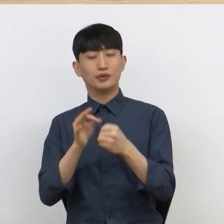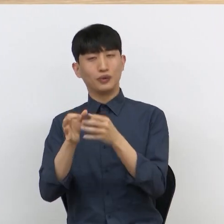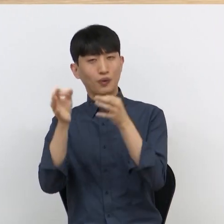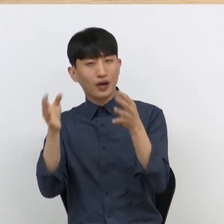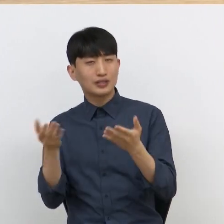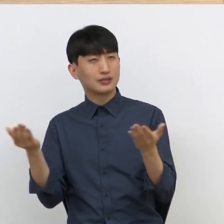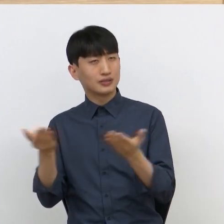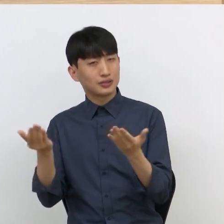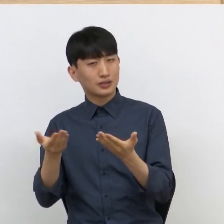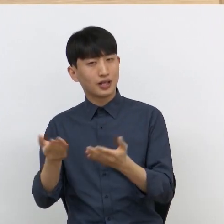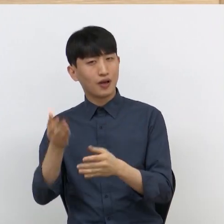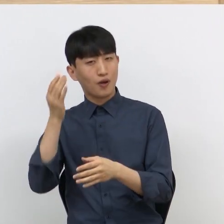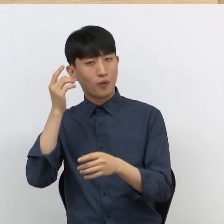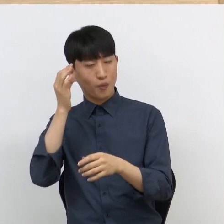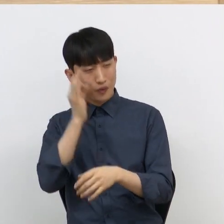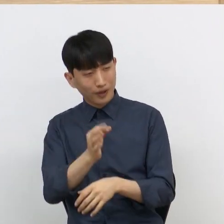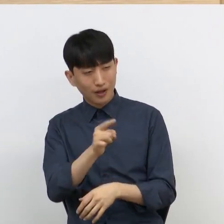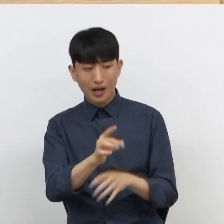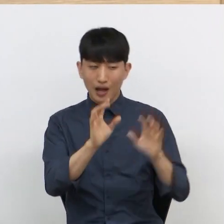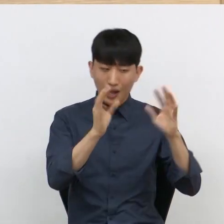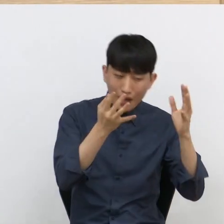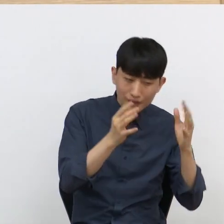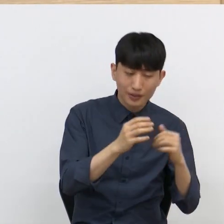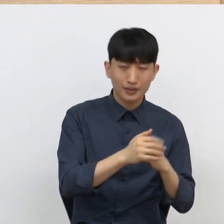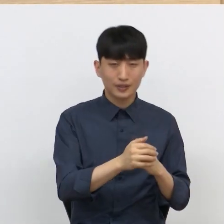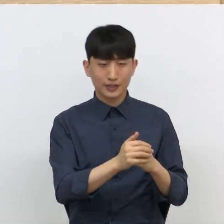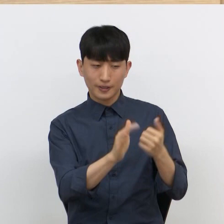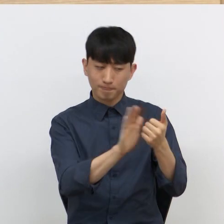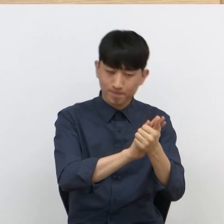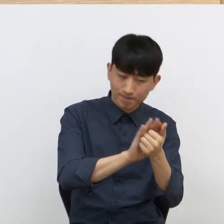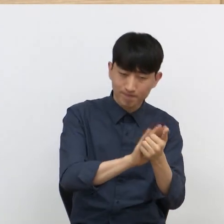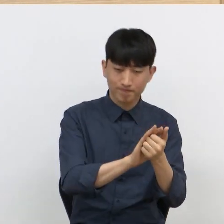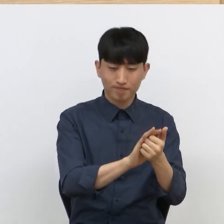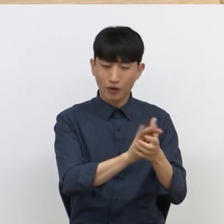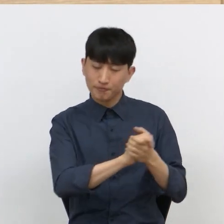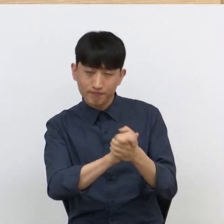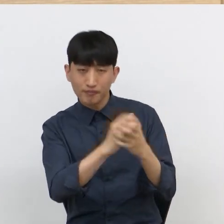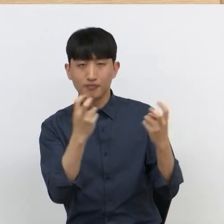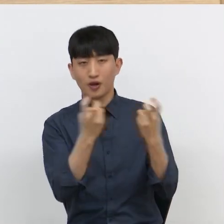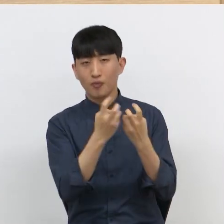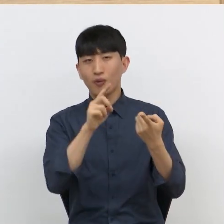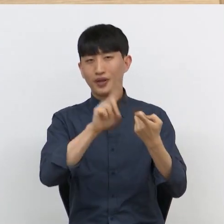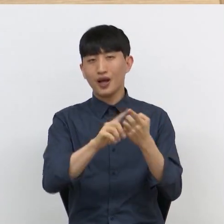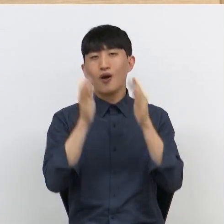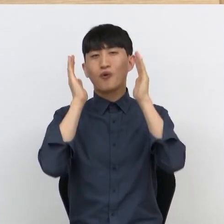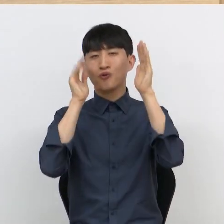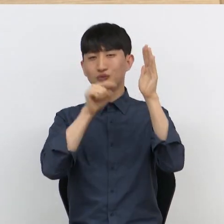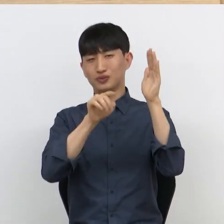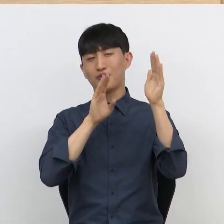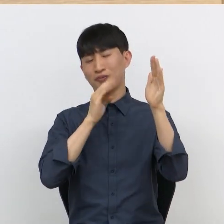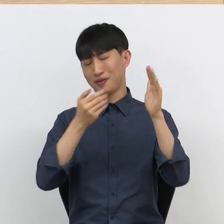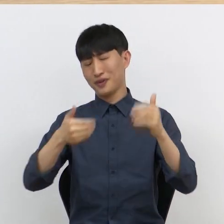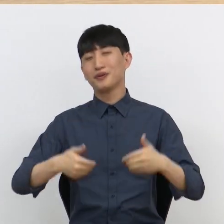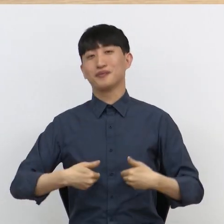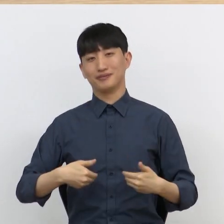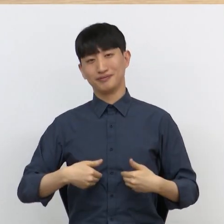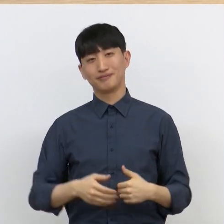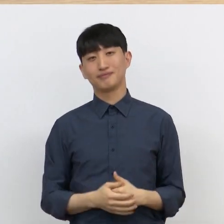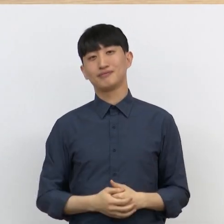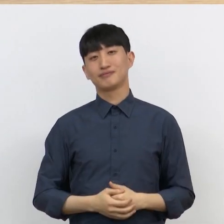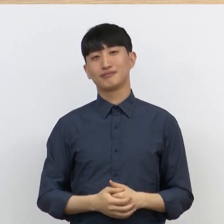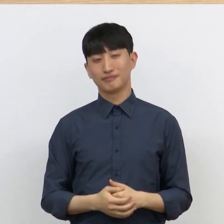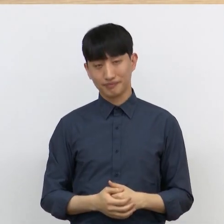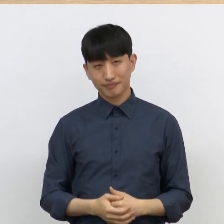정말 아동을 어떻게 다뤄야 되는지에 대한 공부를 하는 게 정말 필요한 것 같아요. 자, 그래서 이렇게 했을 때